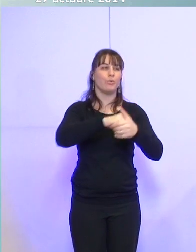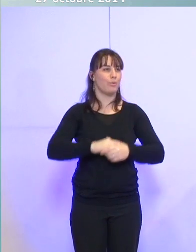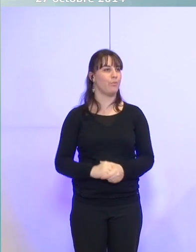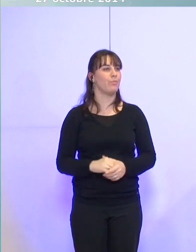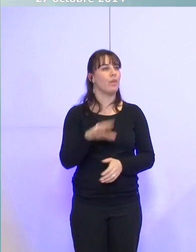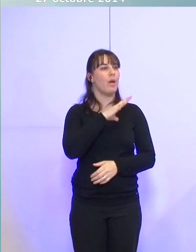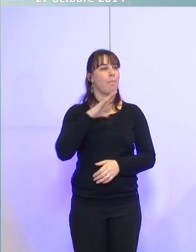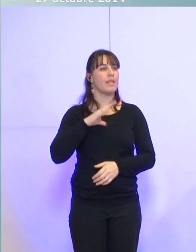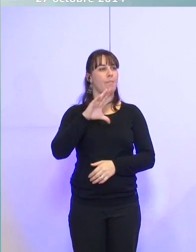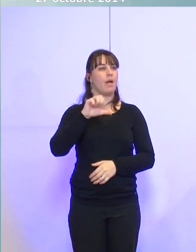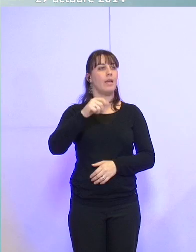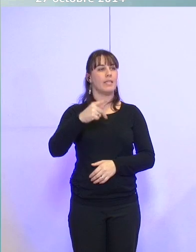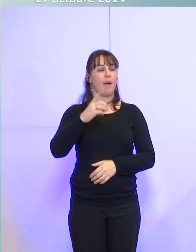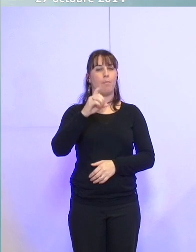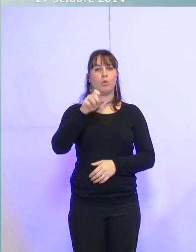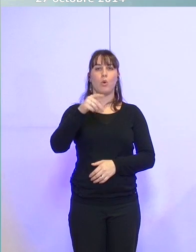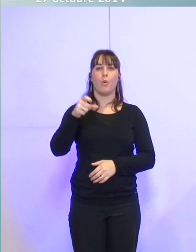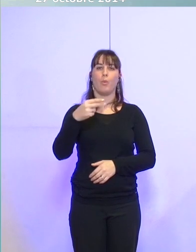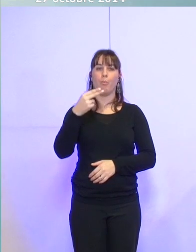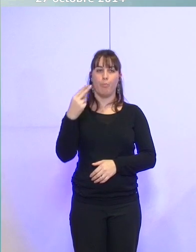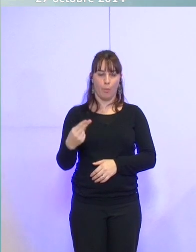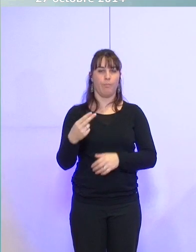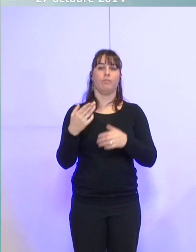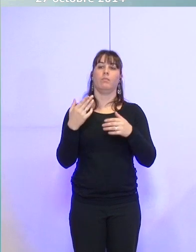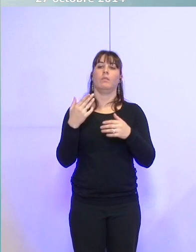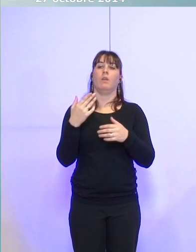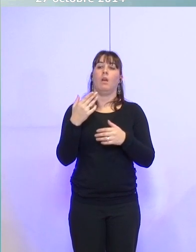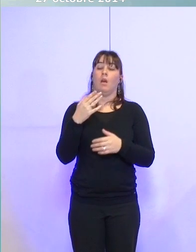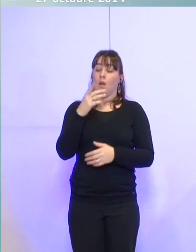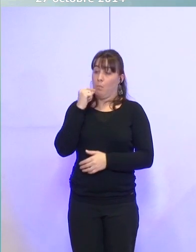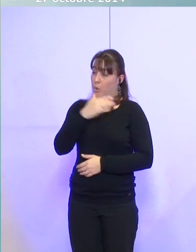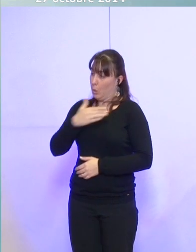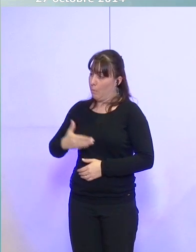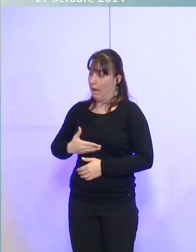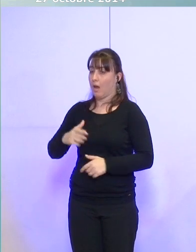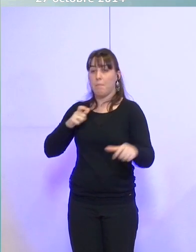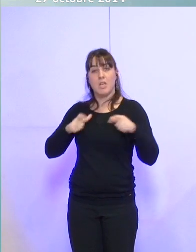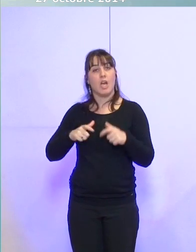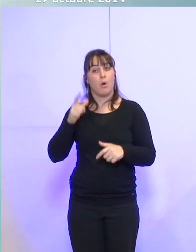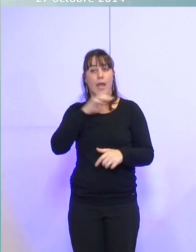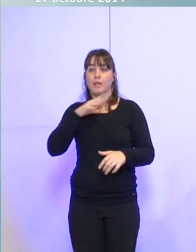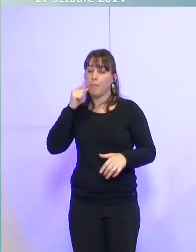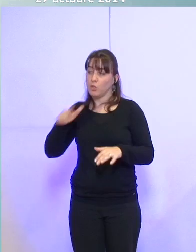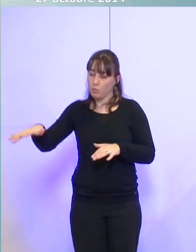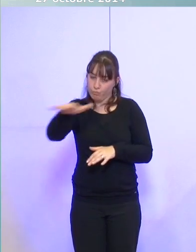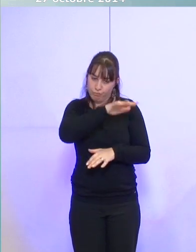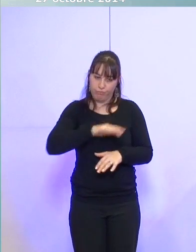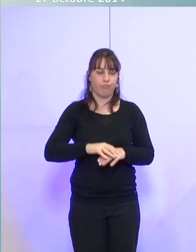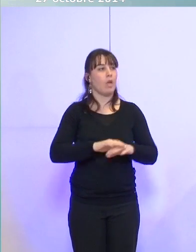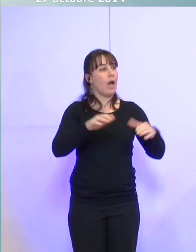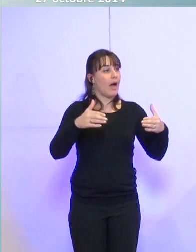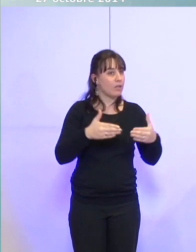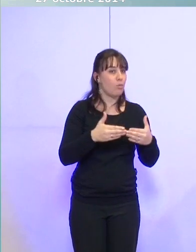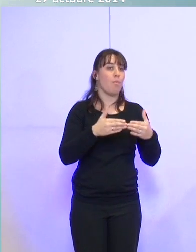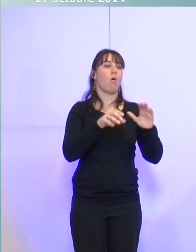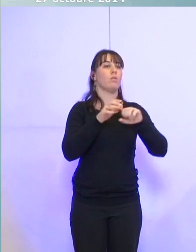Madame Capdepont. Monsieur le maire, mesdames et messieurs, chers collègues. Le Rassemblement citoyen de la gauche et des